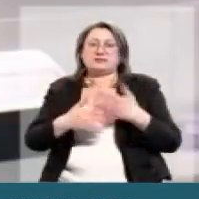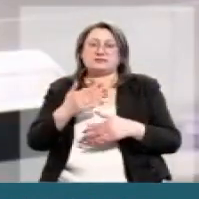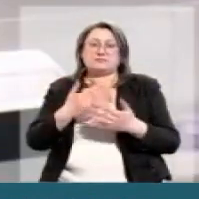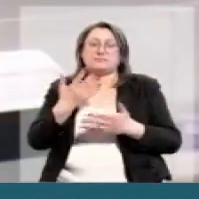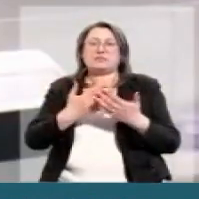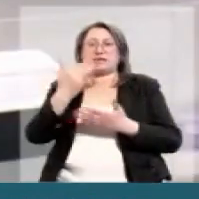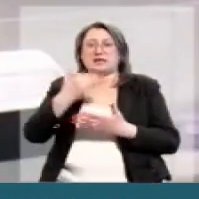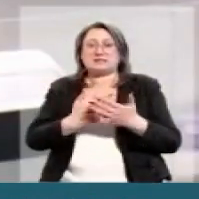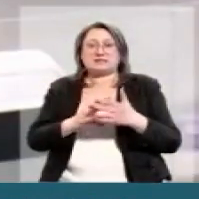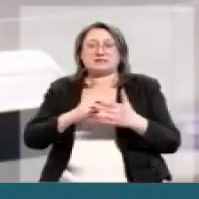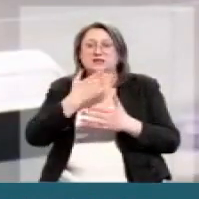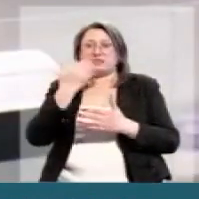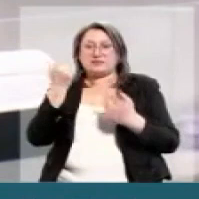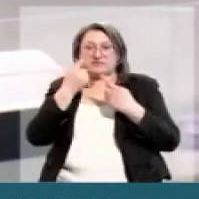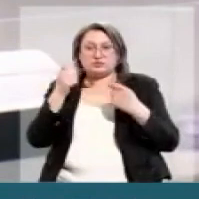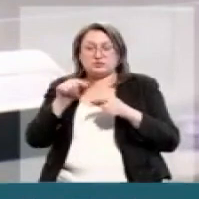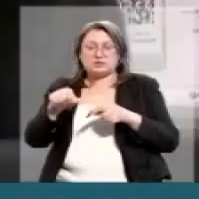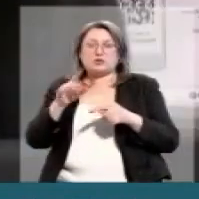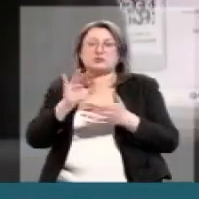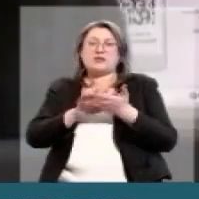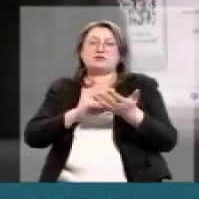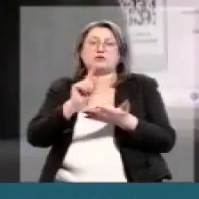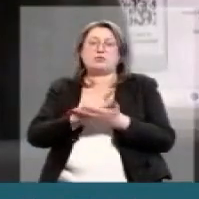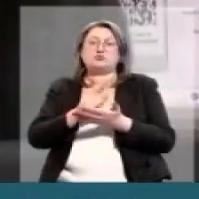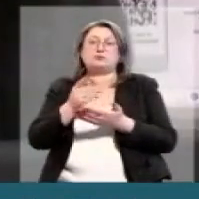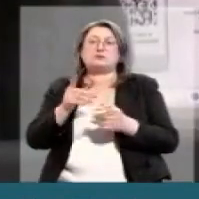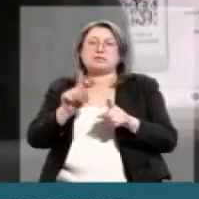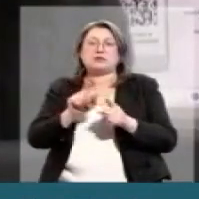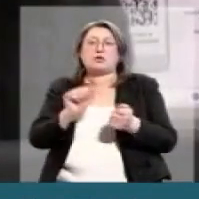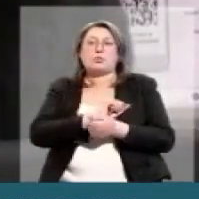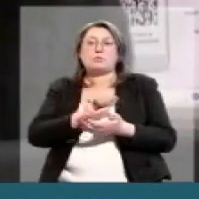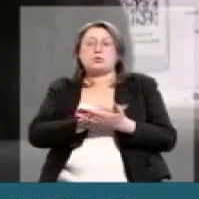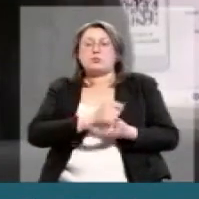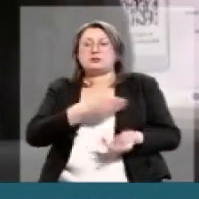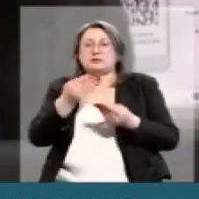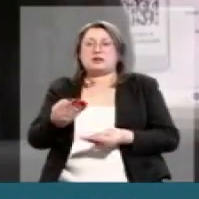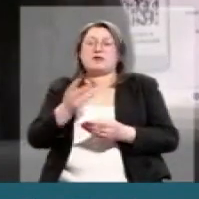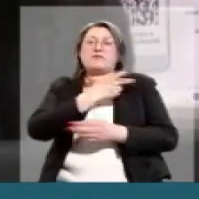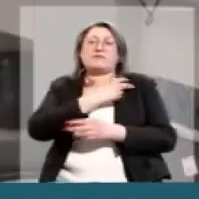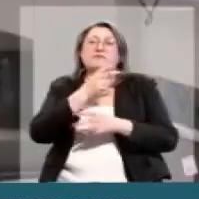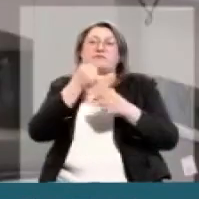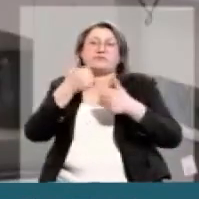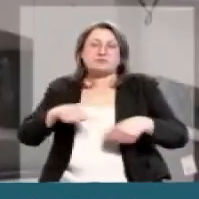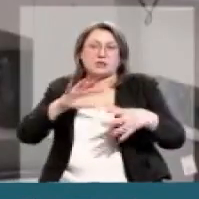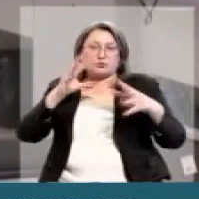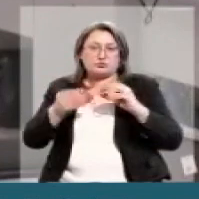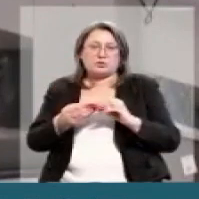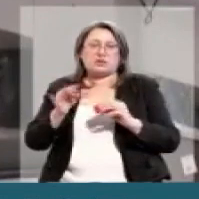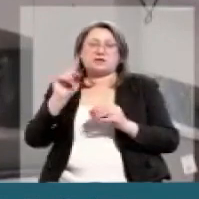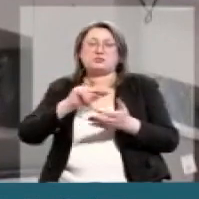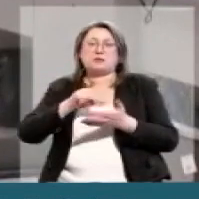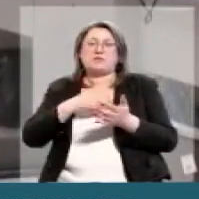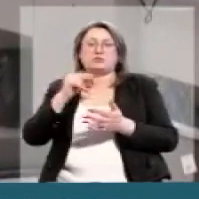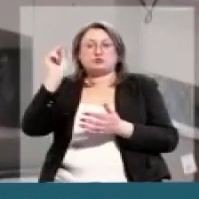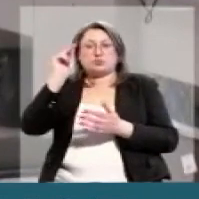Если этих сведений нет в информационных системах, то заявитель должен предоставить такие документы, как заключение врачебно-консультационной комиссии, а также справку